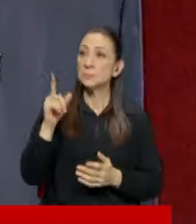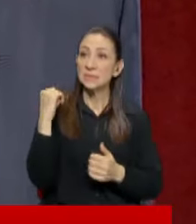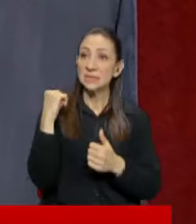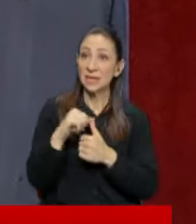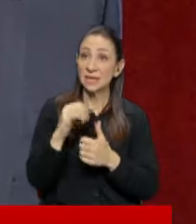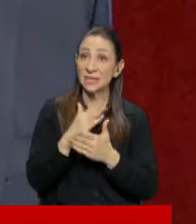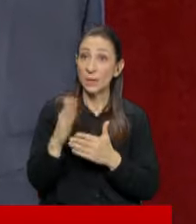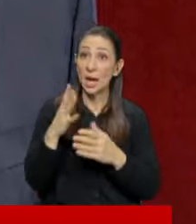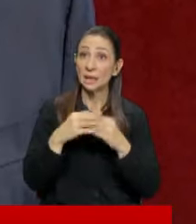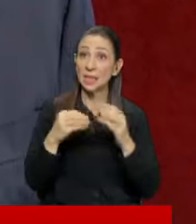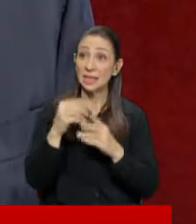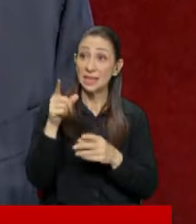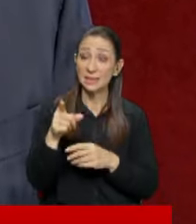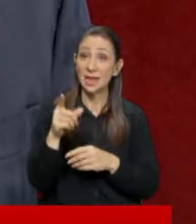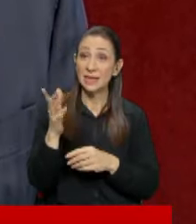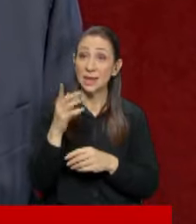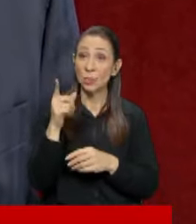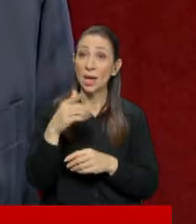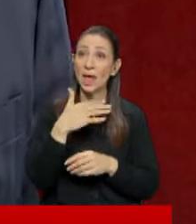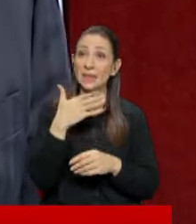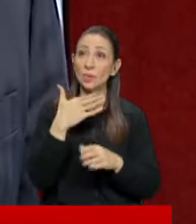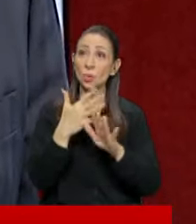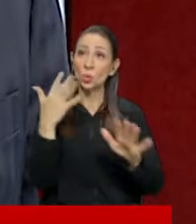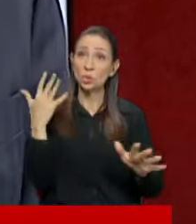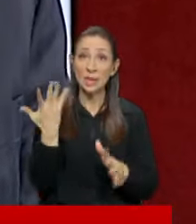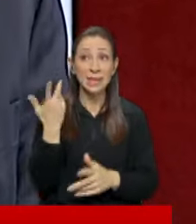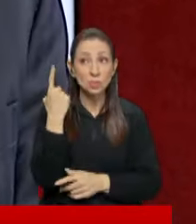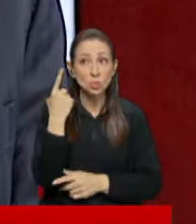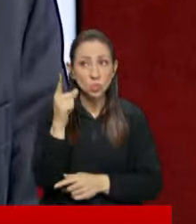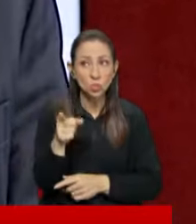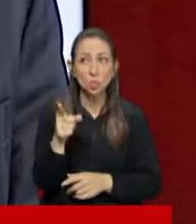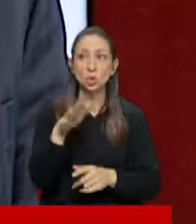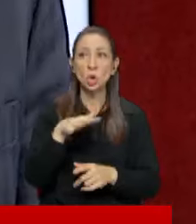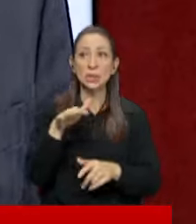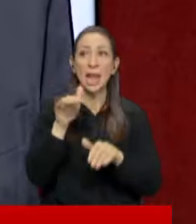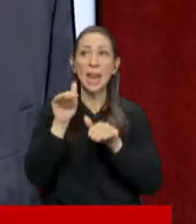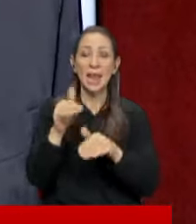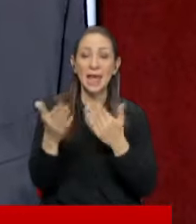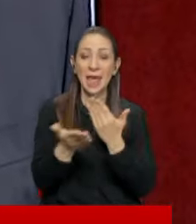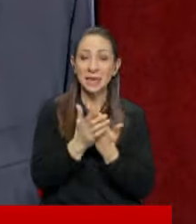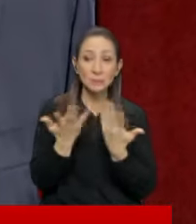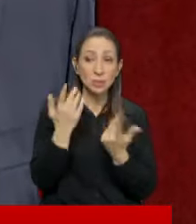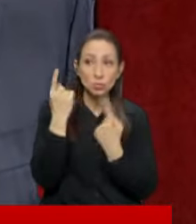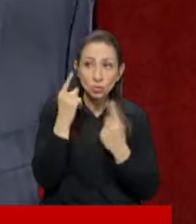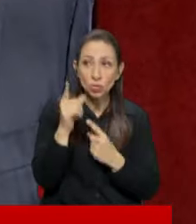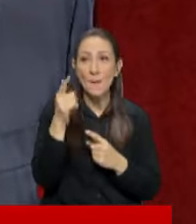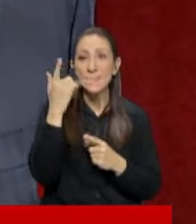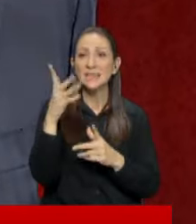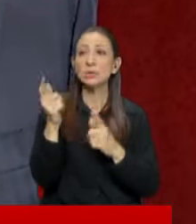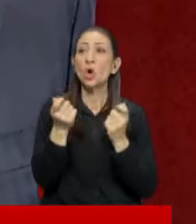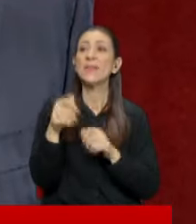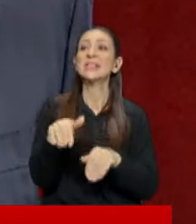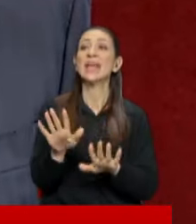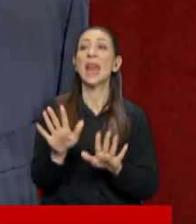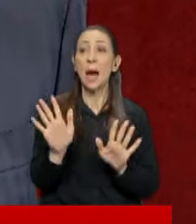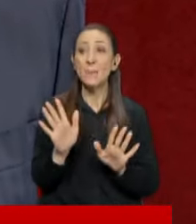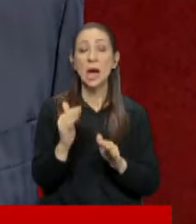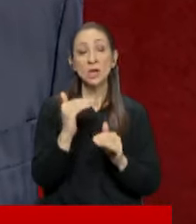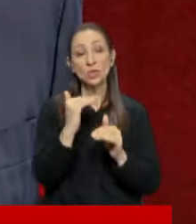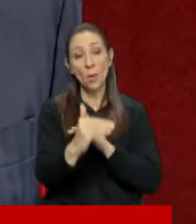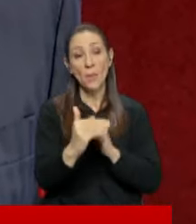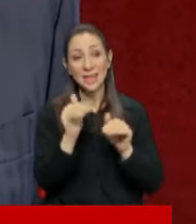Tekrar devam edeceğiz Adana'dan. Hatta bu et kuyrukları ile ilgili ne düşünürsünüz? Sosyal yardımlarla ilgili belki sizin göreviniz değil ama